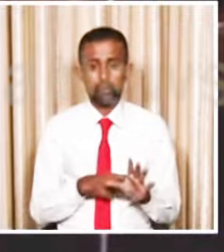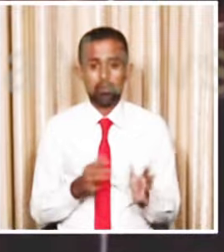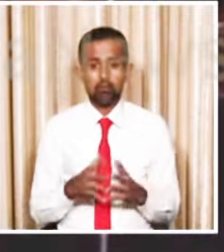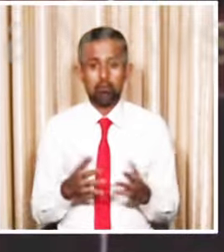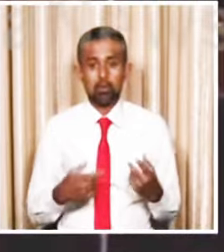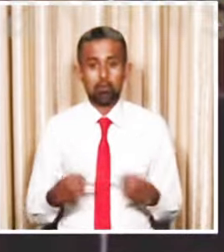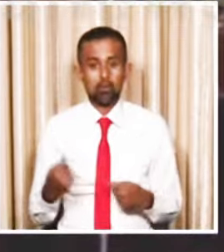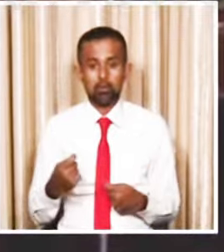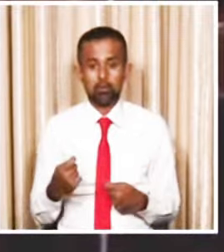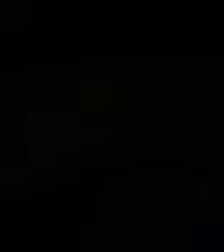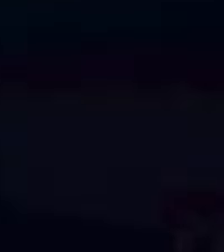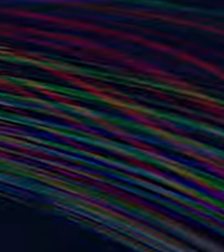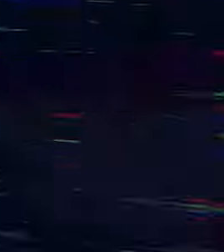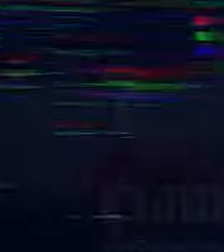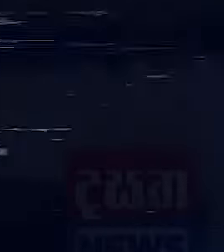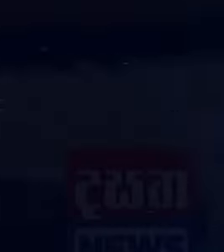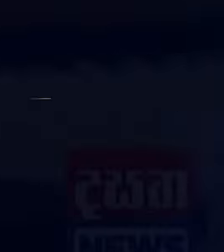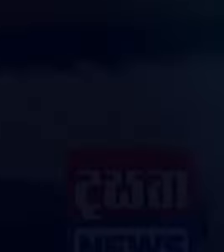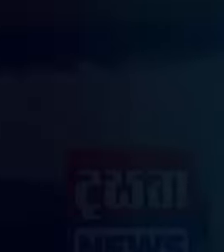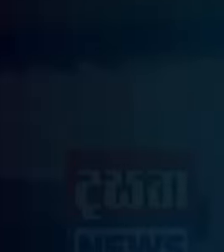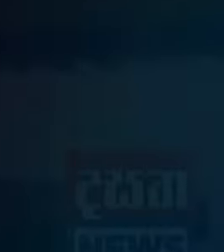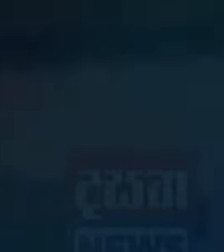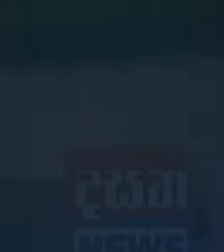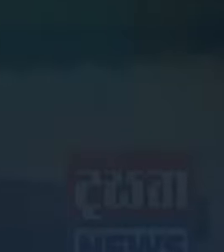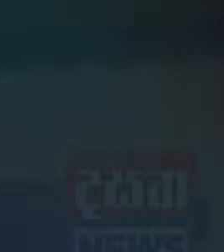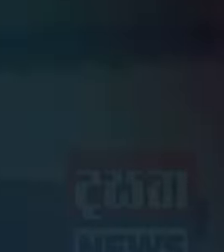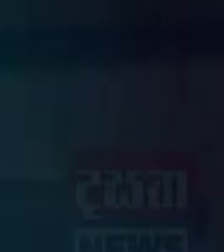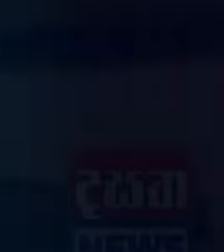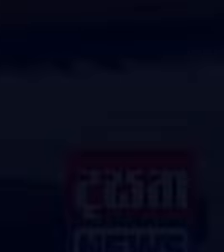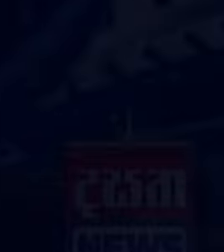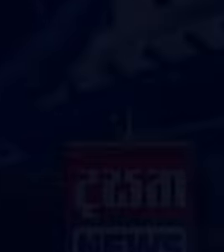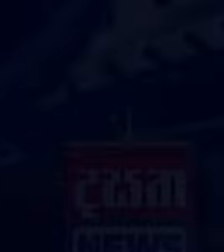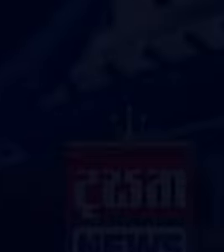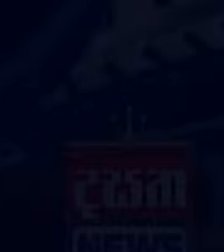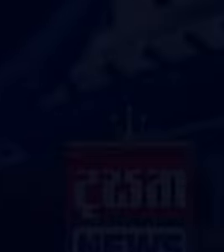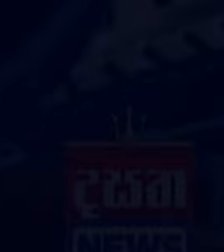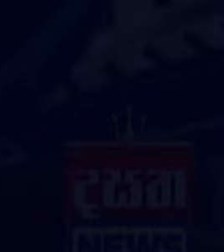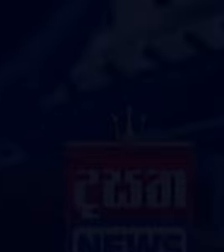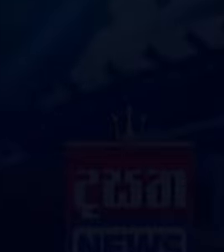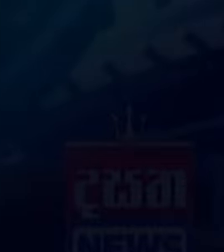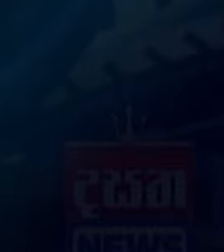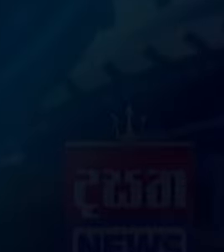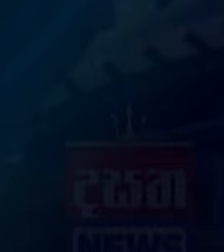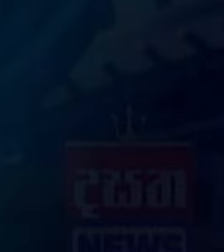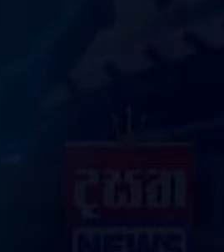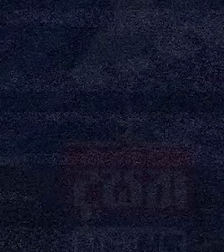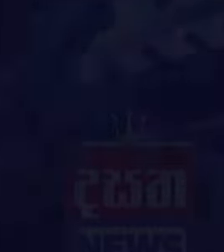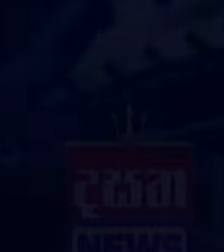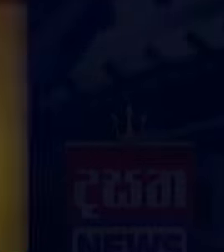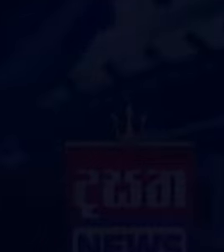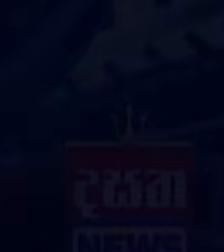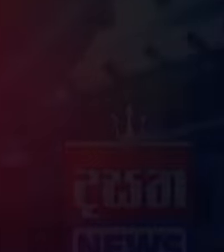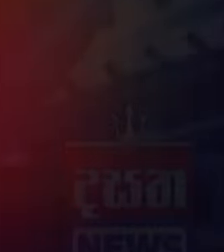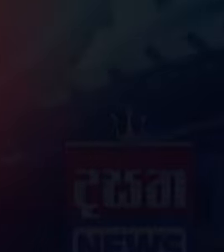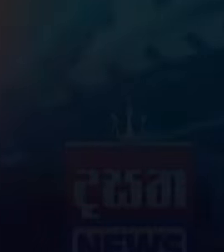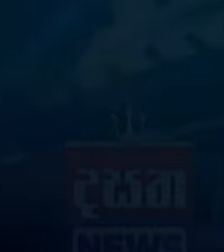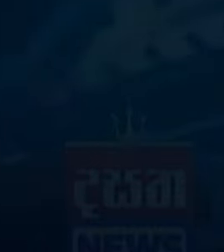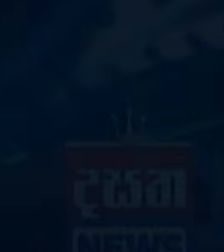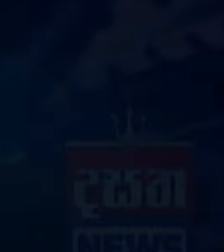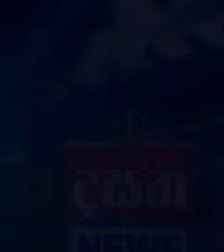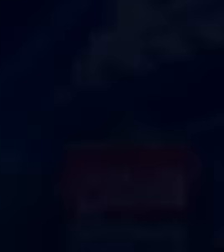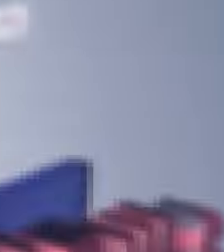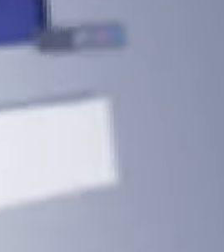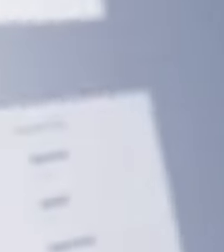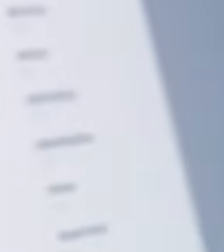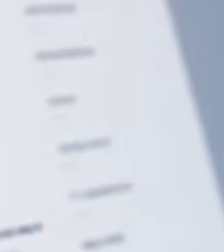ටික තාම විකුණ ගන්න බැරි වුණා. සත නිවුස් ප්‍රධාන පෝත්‍රිකාශය සවස 6:25ට සුප්‍රීම්